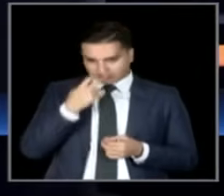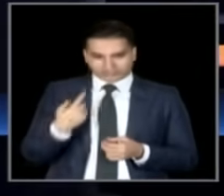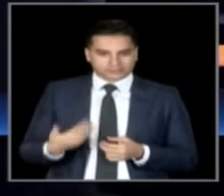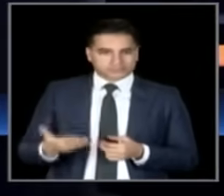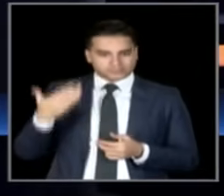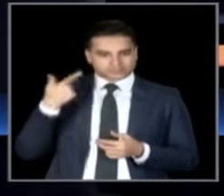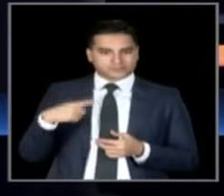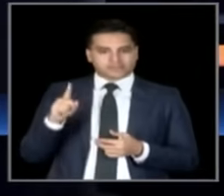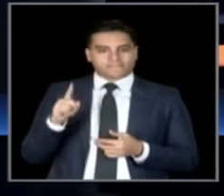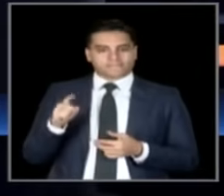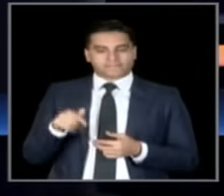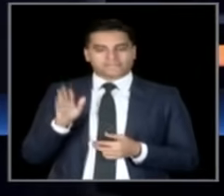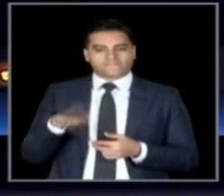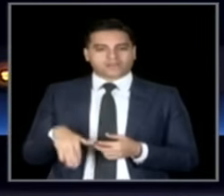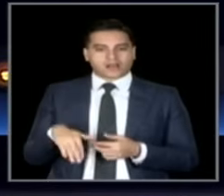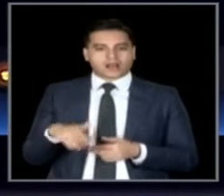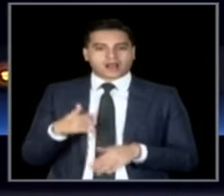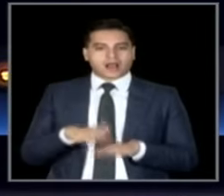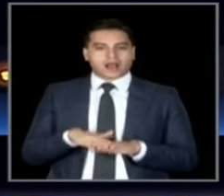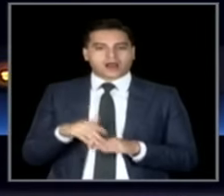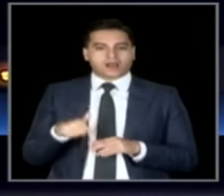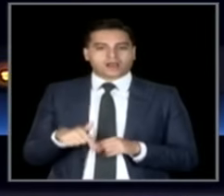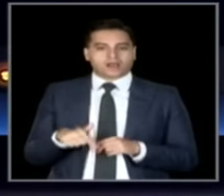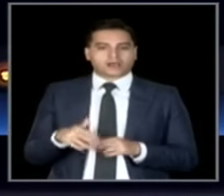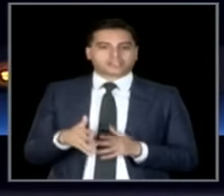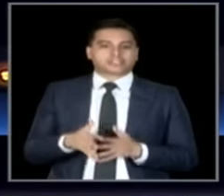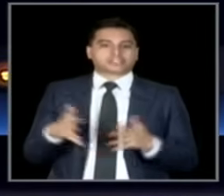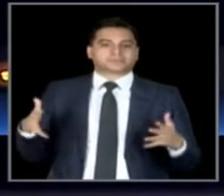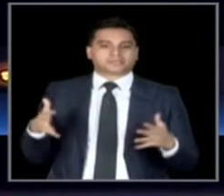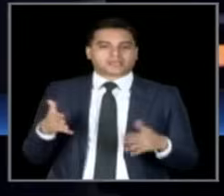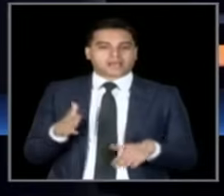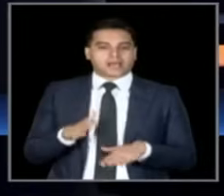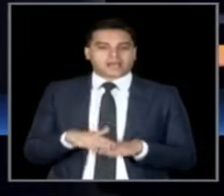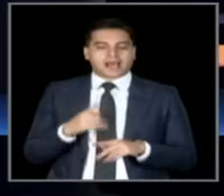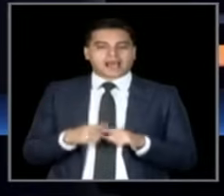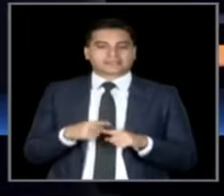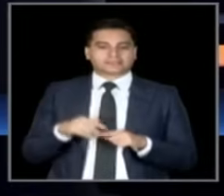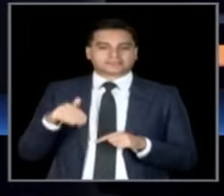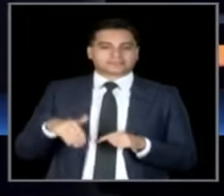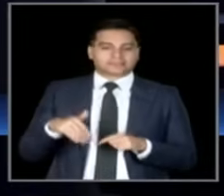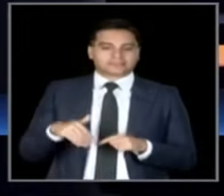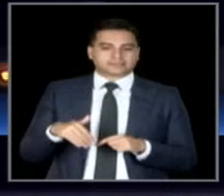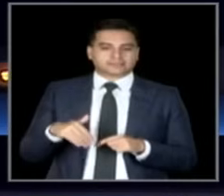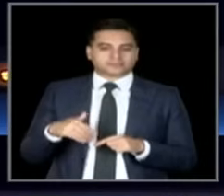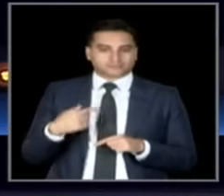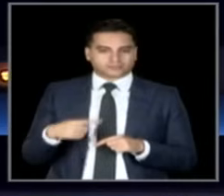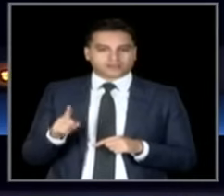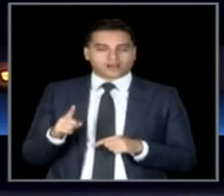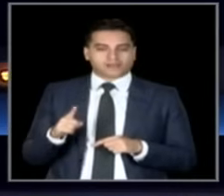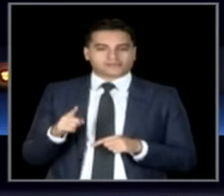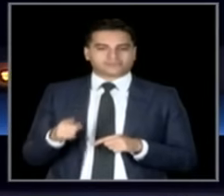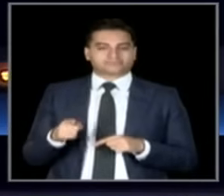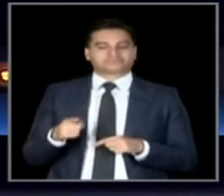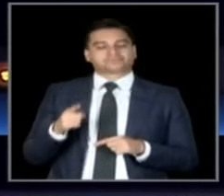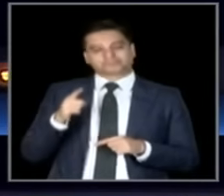هشام. بيحتوي على كمية كبيرة من الحديد والمغنيسيوم. هدفين